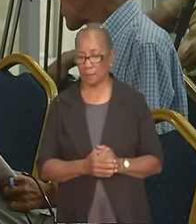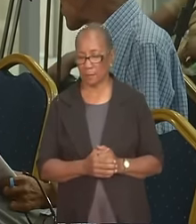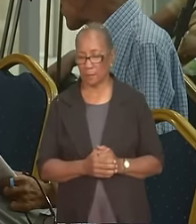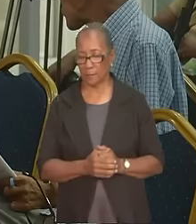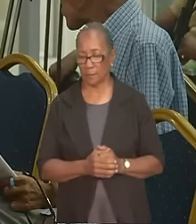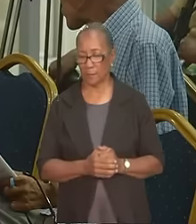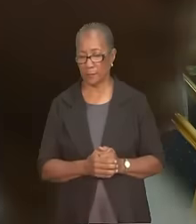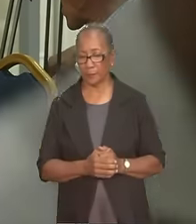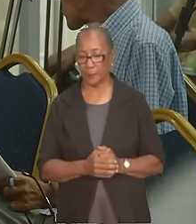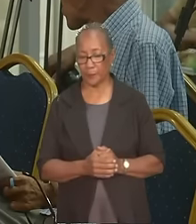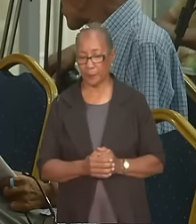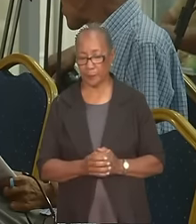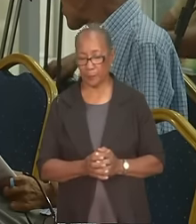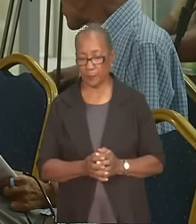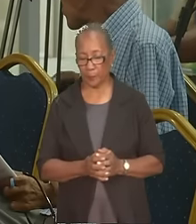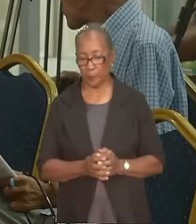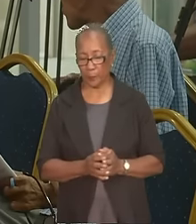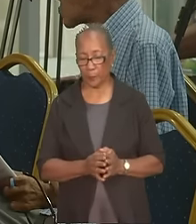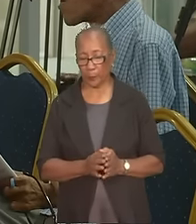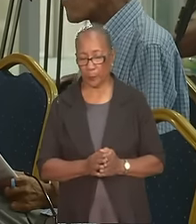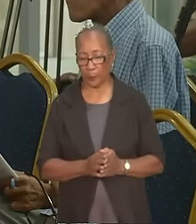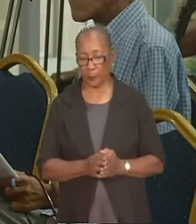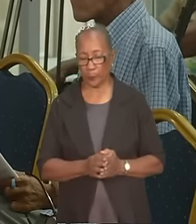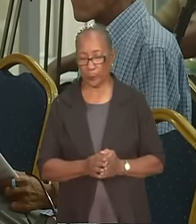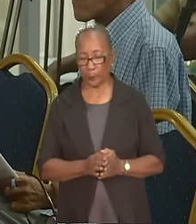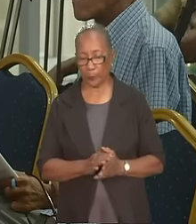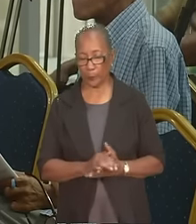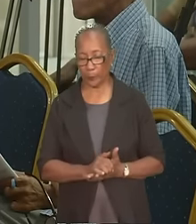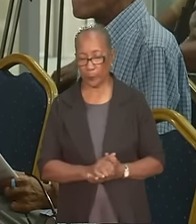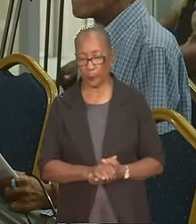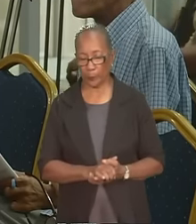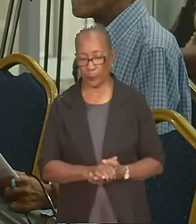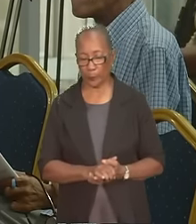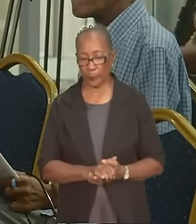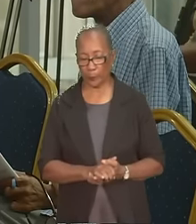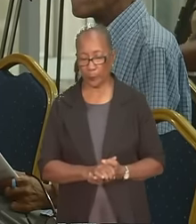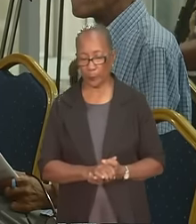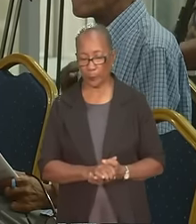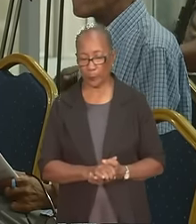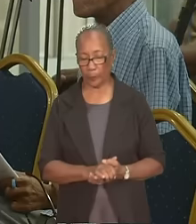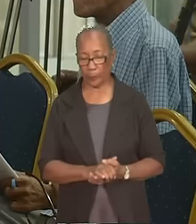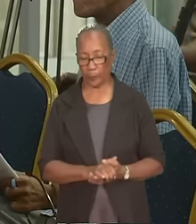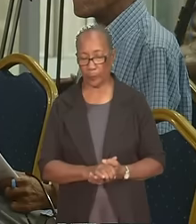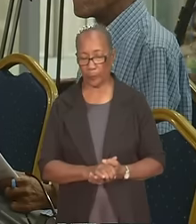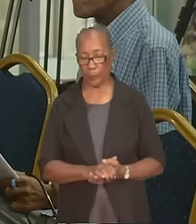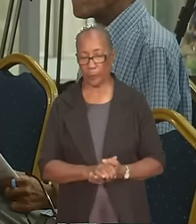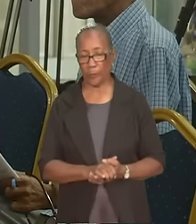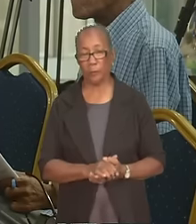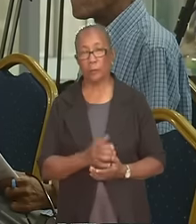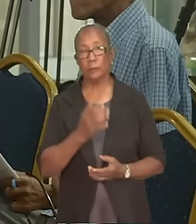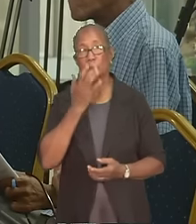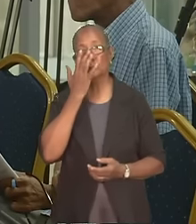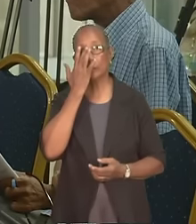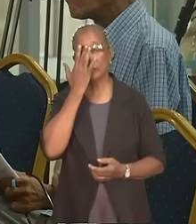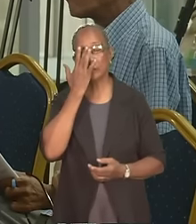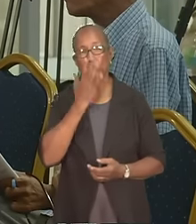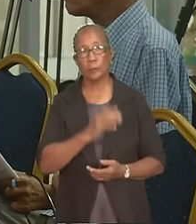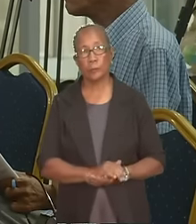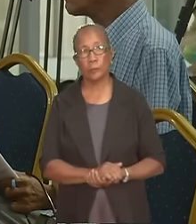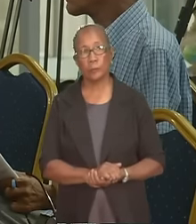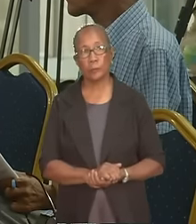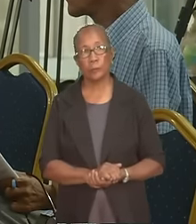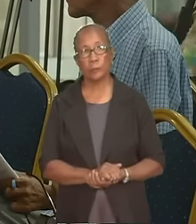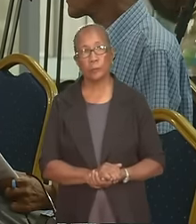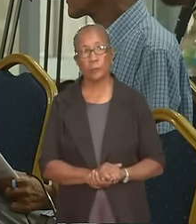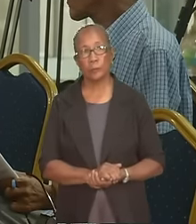Of de UvAF. Is dat gesprek nog geweest? Wat is het resultaat? Ja, dank u wel.